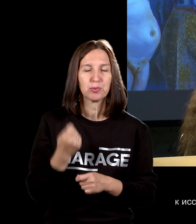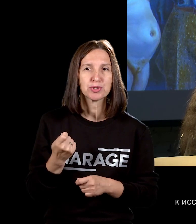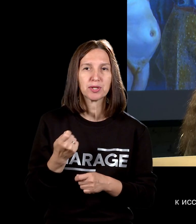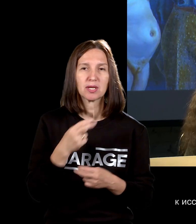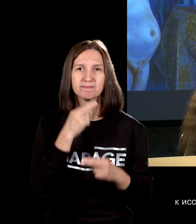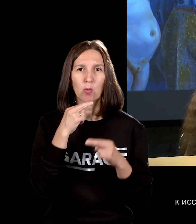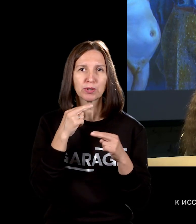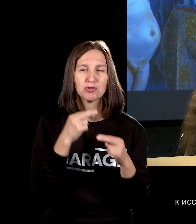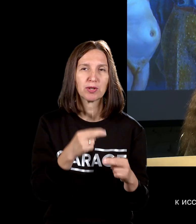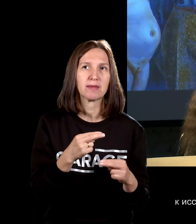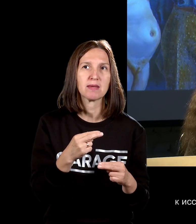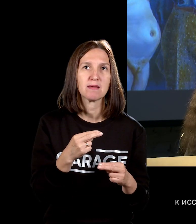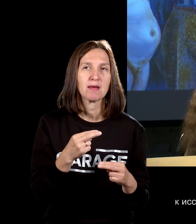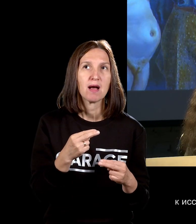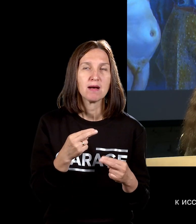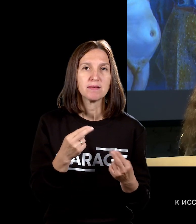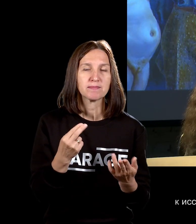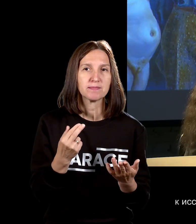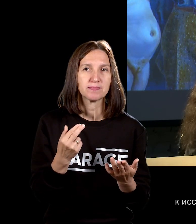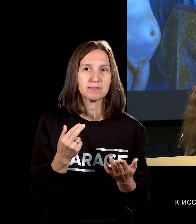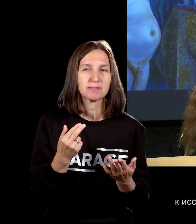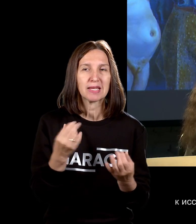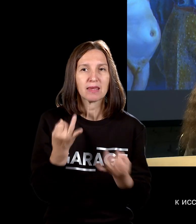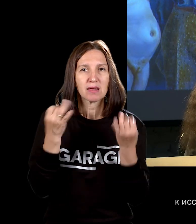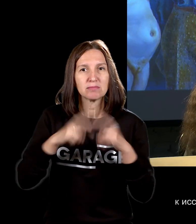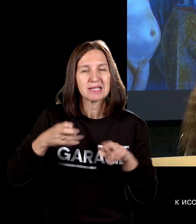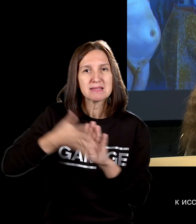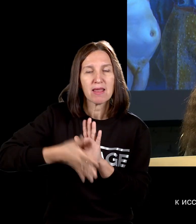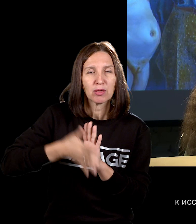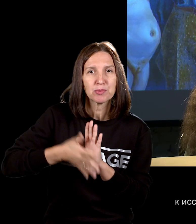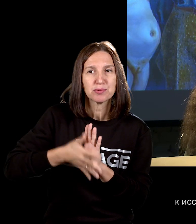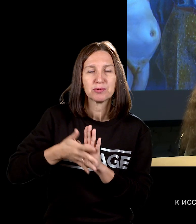обращены, что не очень очевидно в случае как бы